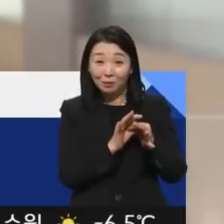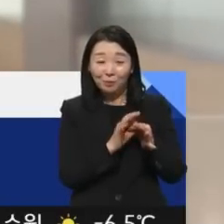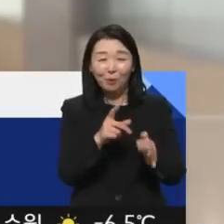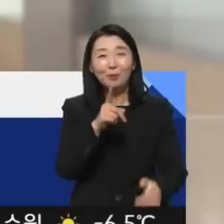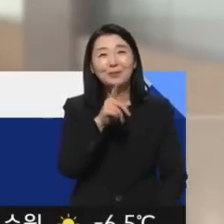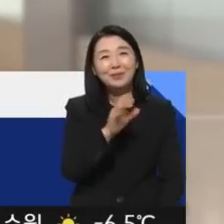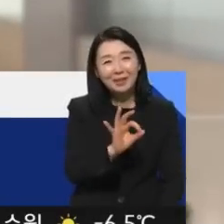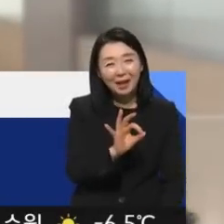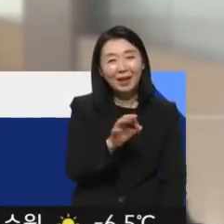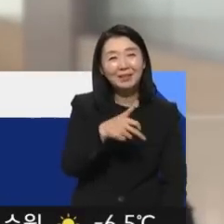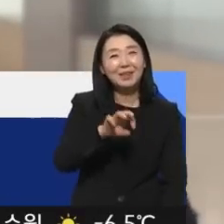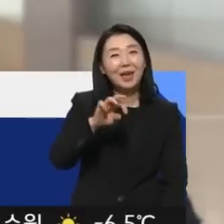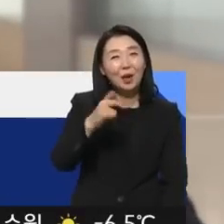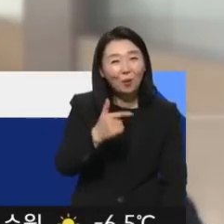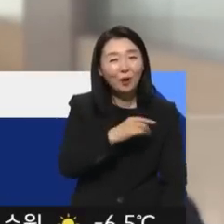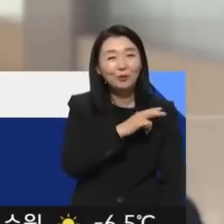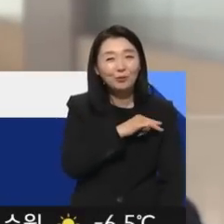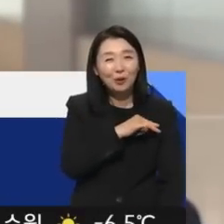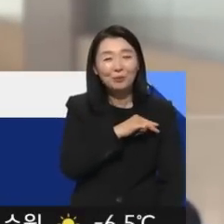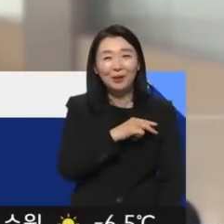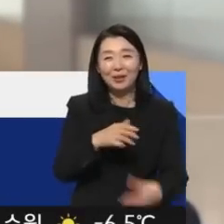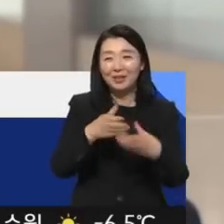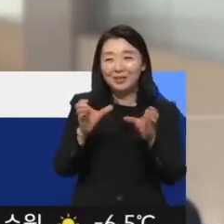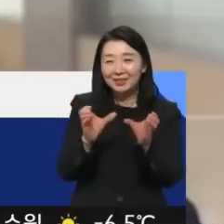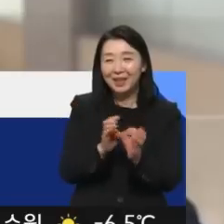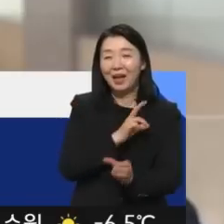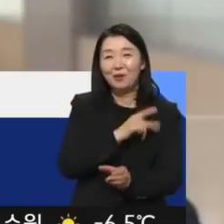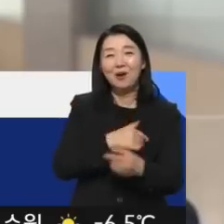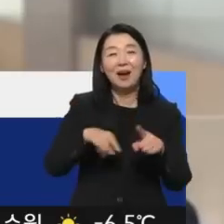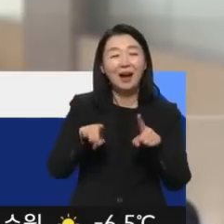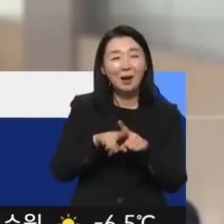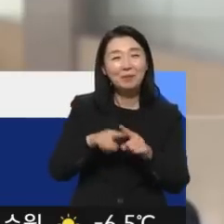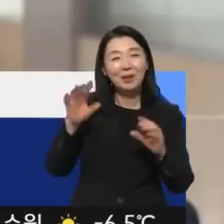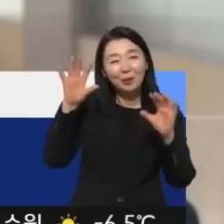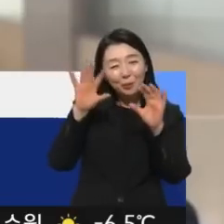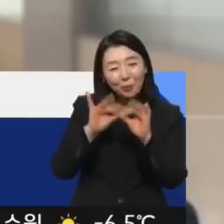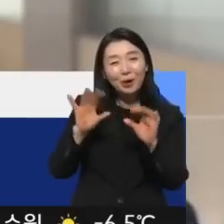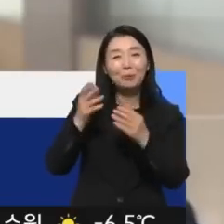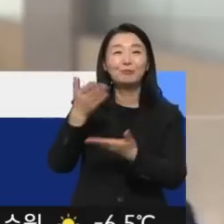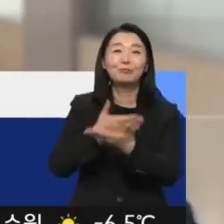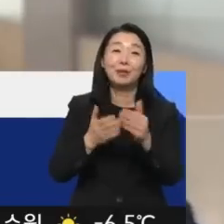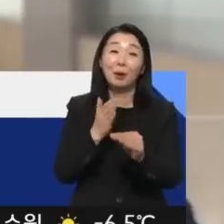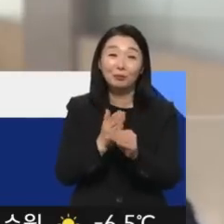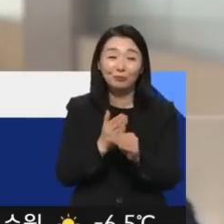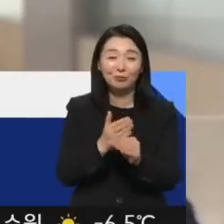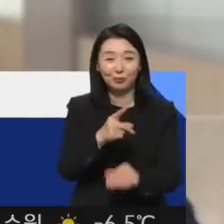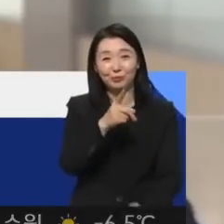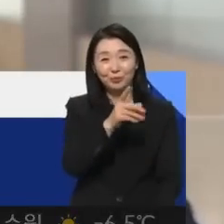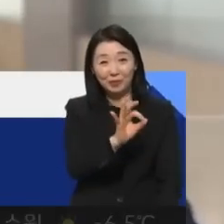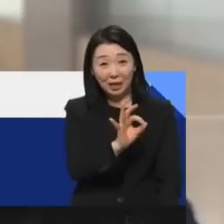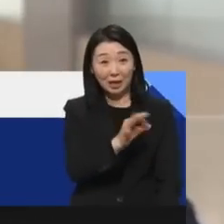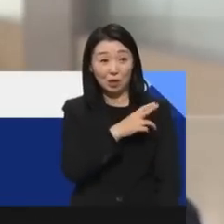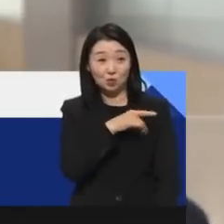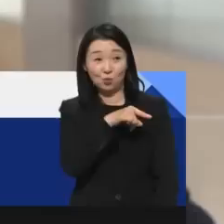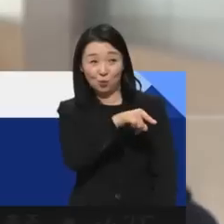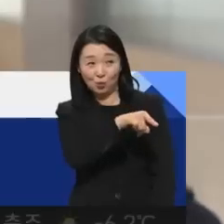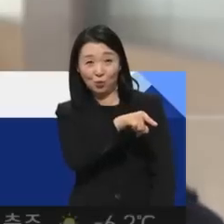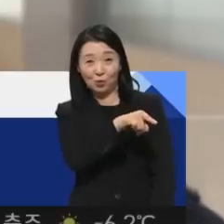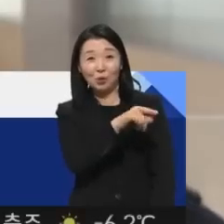장재현 의원을 포함해서 우리 당의 여러 의원들하고 많은 공감대를 형성해 가고 있고요. 또 장재현 의원이 가지고 있는 여러